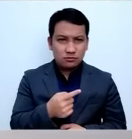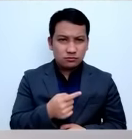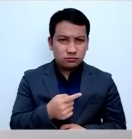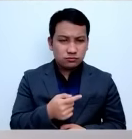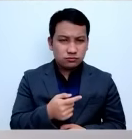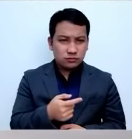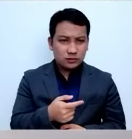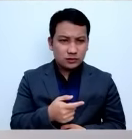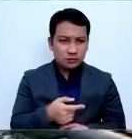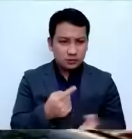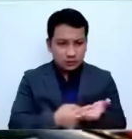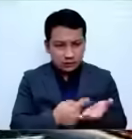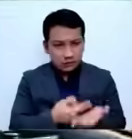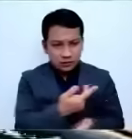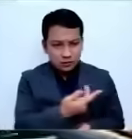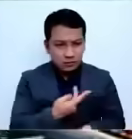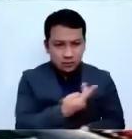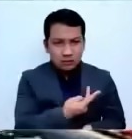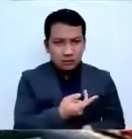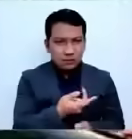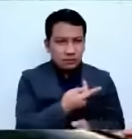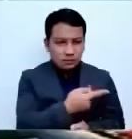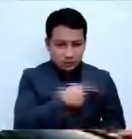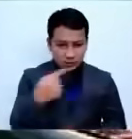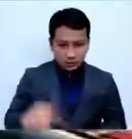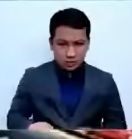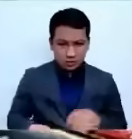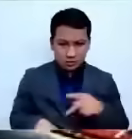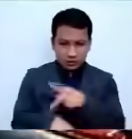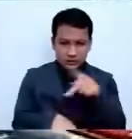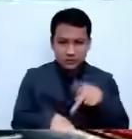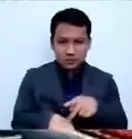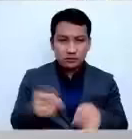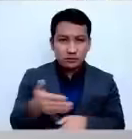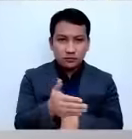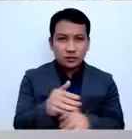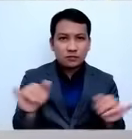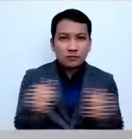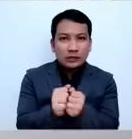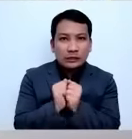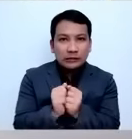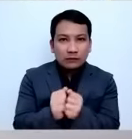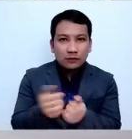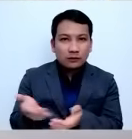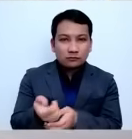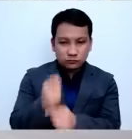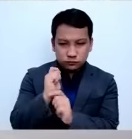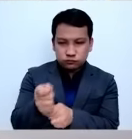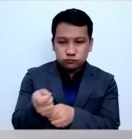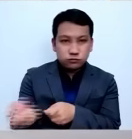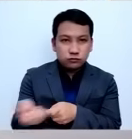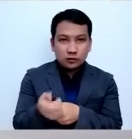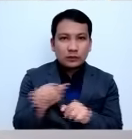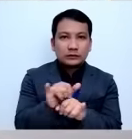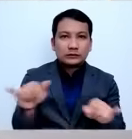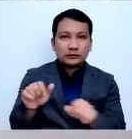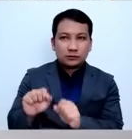to a situation where both Chinese and Filipino fishermen were fishing together in these waters, and